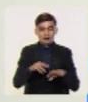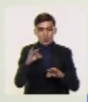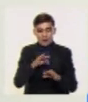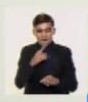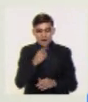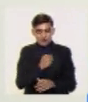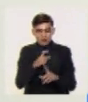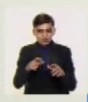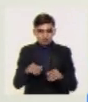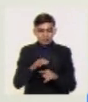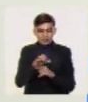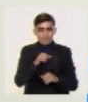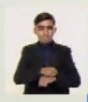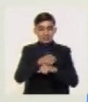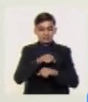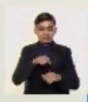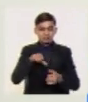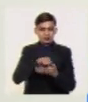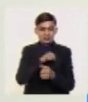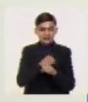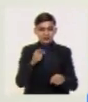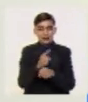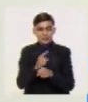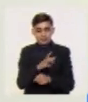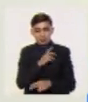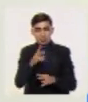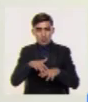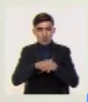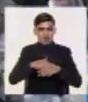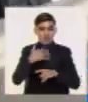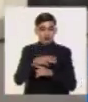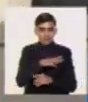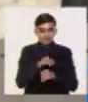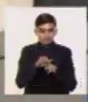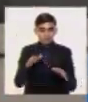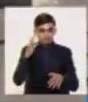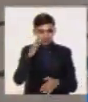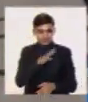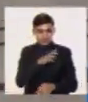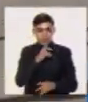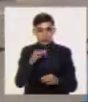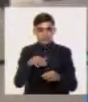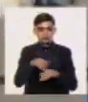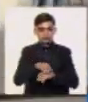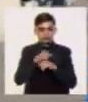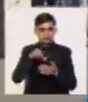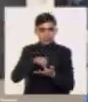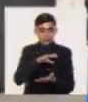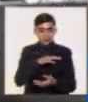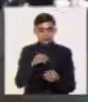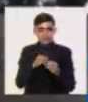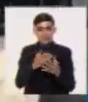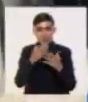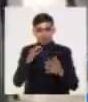алға тартып, митинг өткізуге тыйым салынғанын айтып, көшеге жиналғандардың таратпақ болды. Шеруге шыққандардың арасынан 10-нан